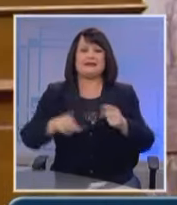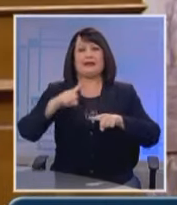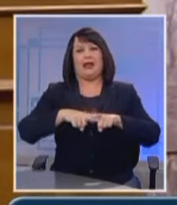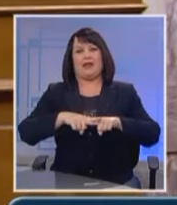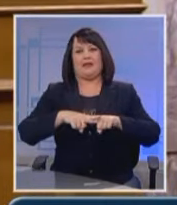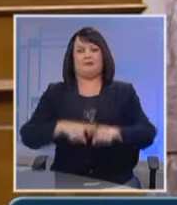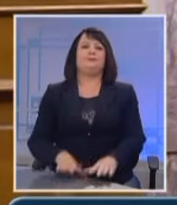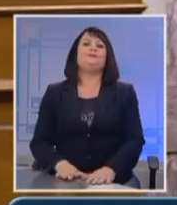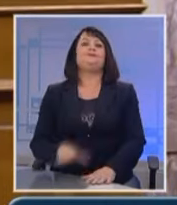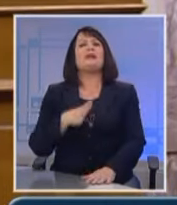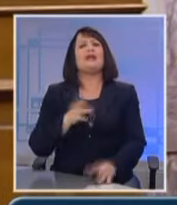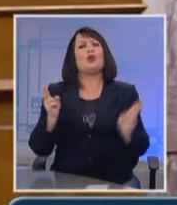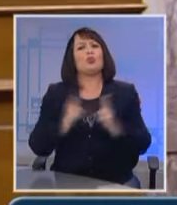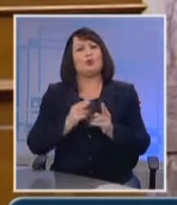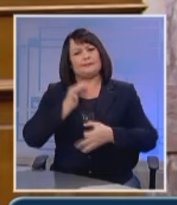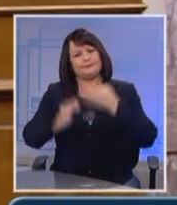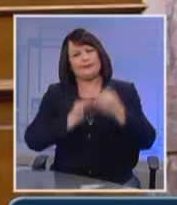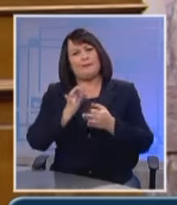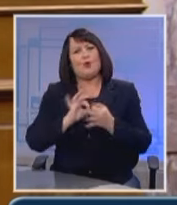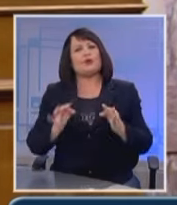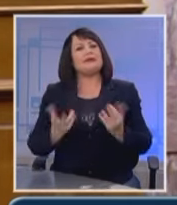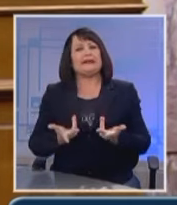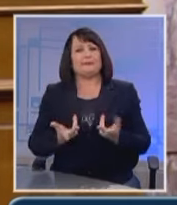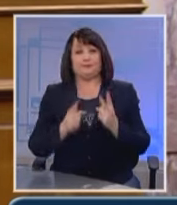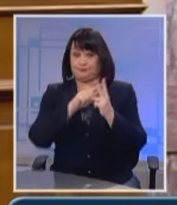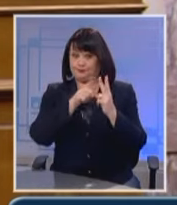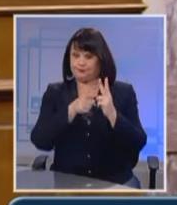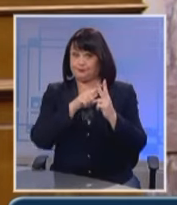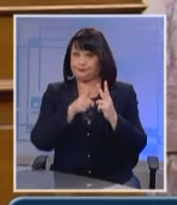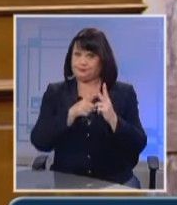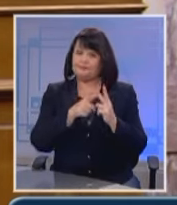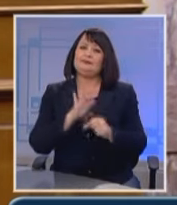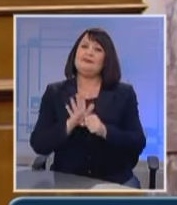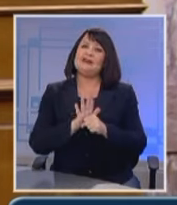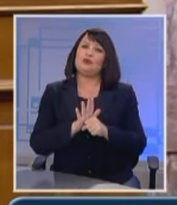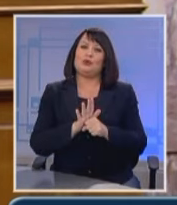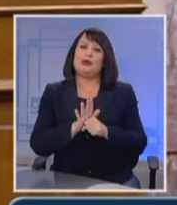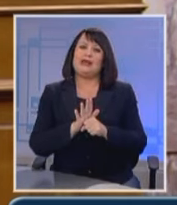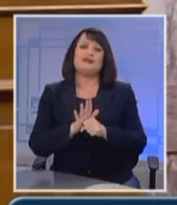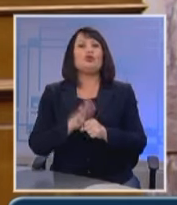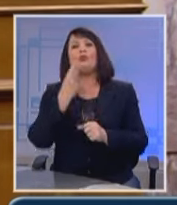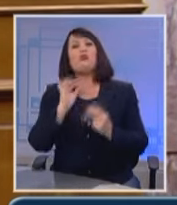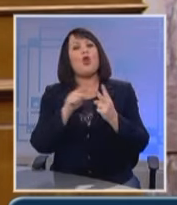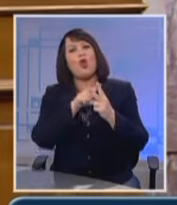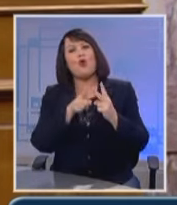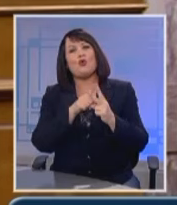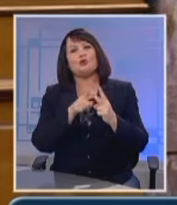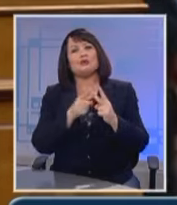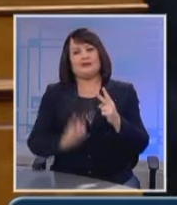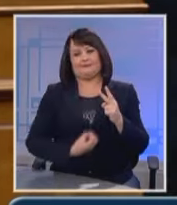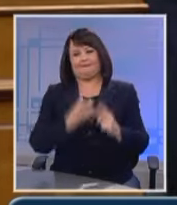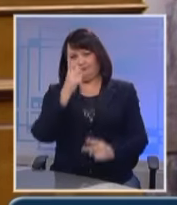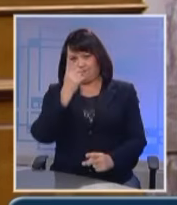Και θέλω να εξηγήσω με λίγα λόγια δύο τουλάχιστον λόγους για τους οποίους είμαστε